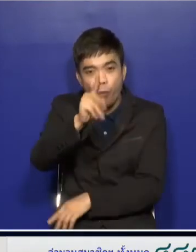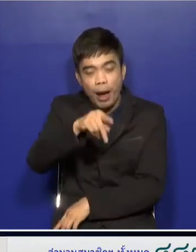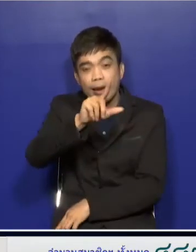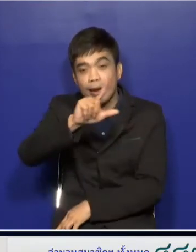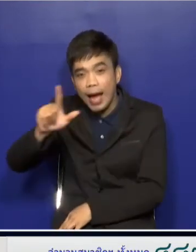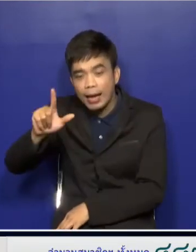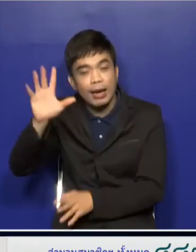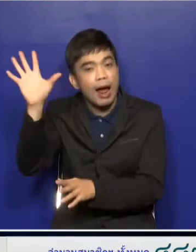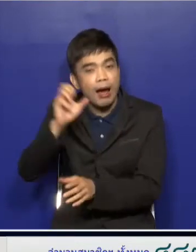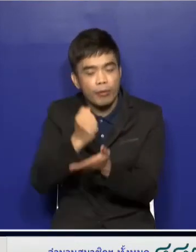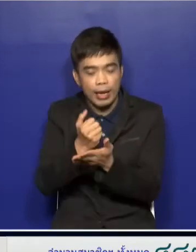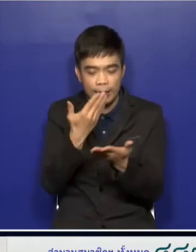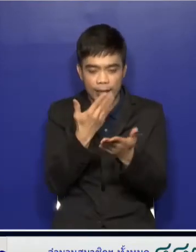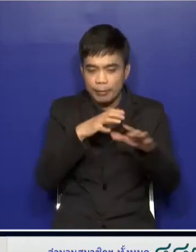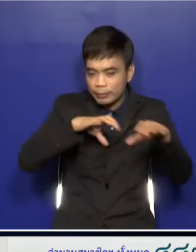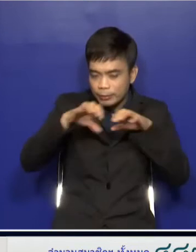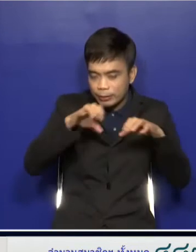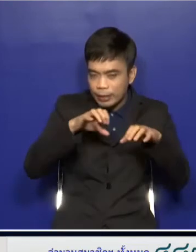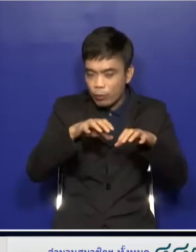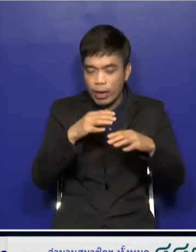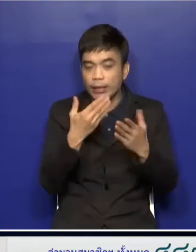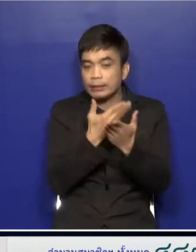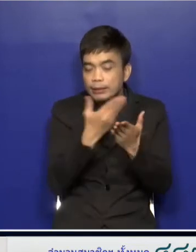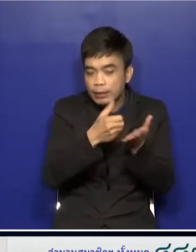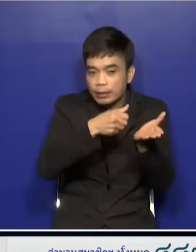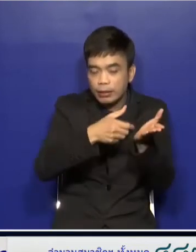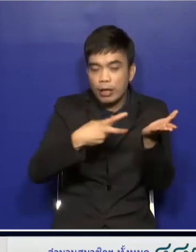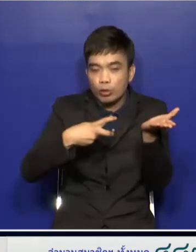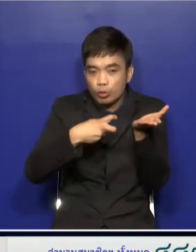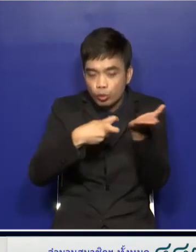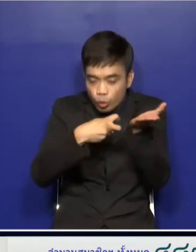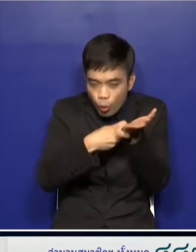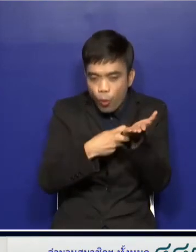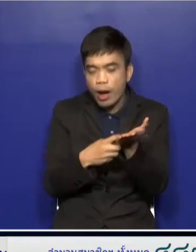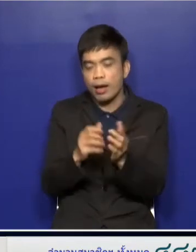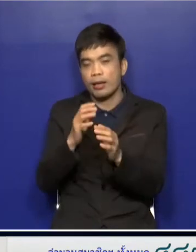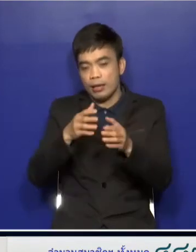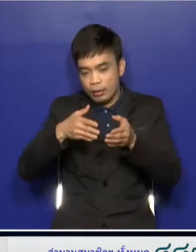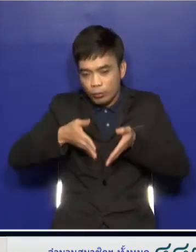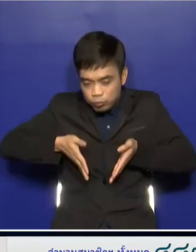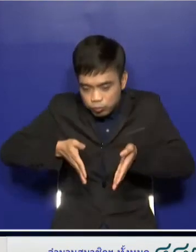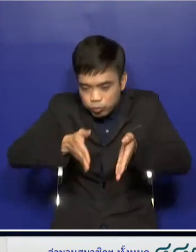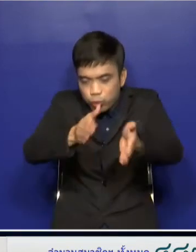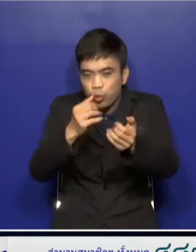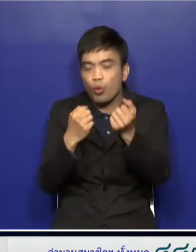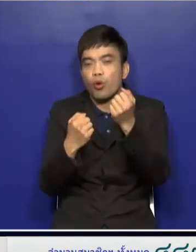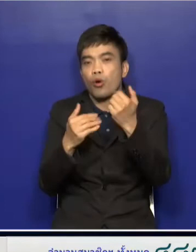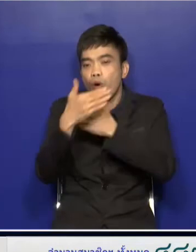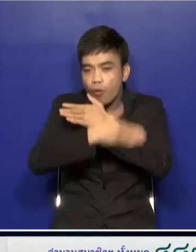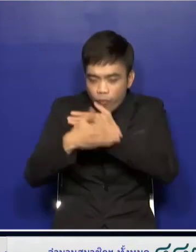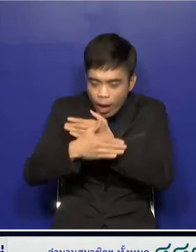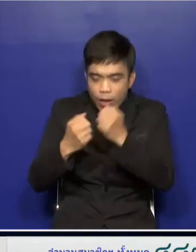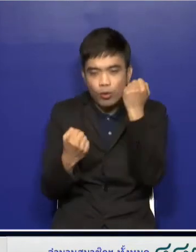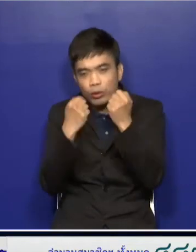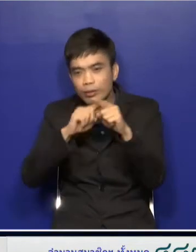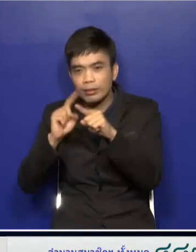บขายตั๋วซื้อตั๋วระบบเดินรถเส้นทางการเดินรถอะไรพวกนี้นะครับโดยที่ไม่มีแผนที่จะเปิดข้อมูล